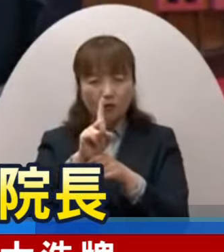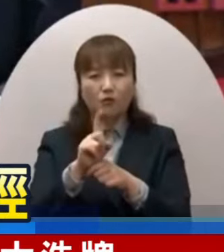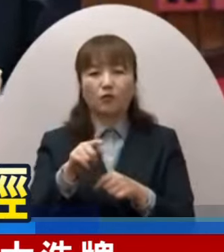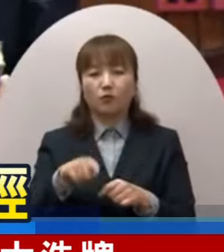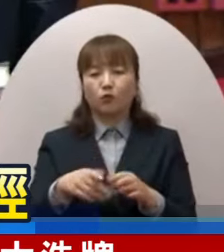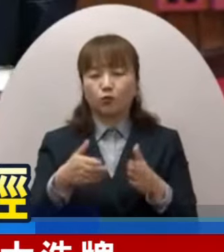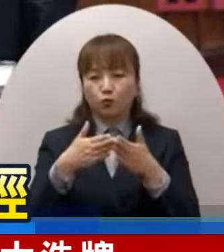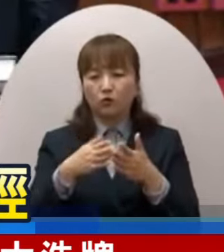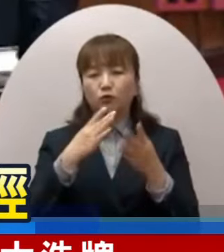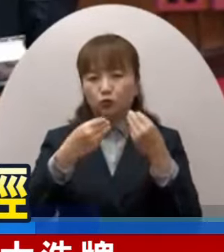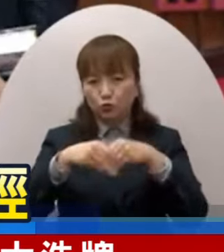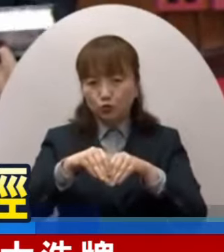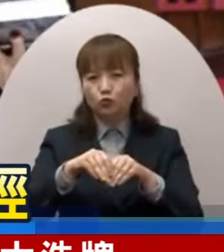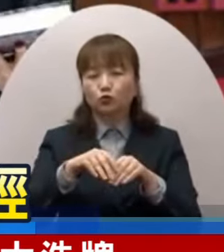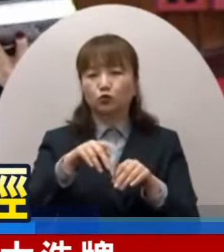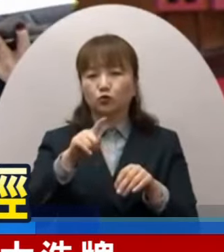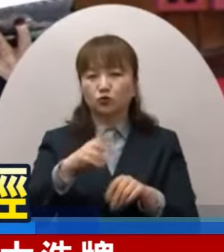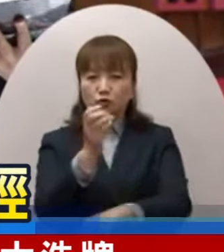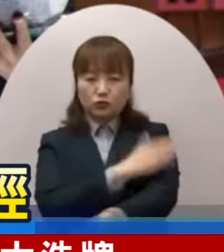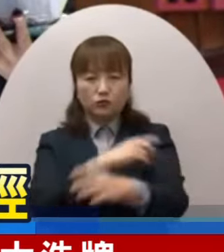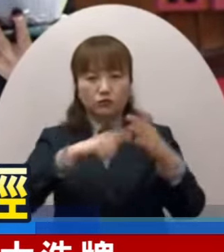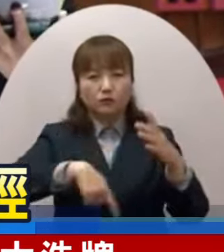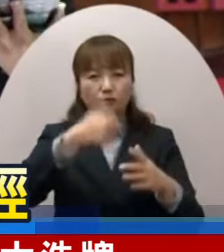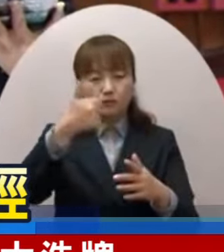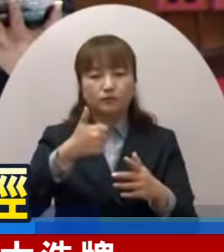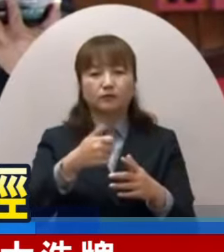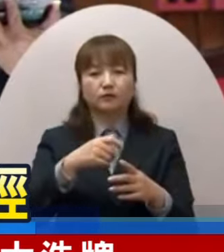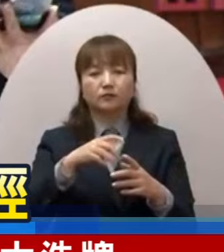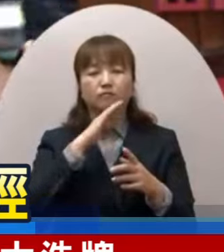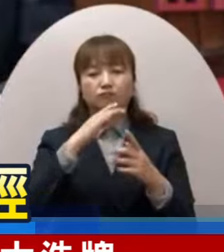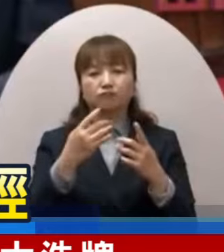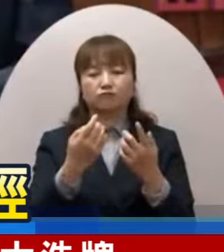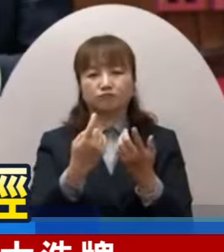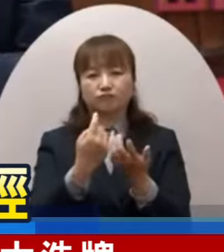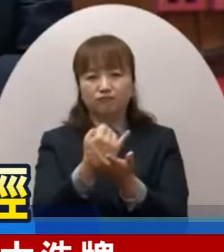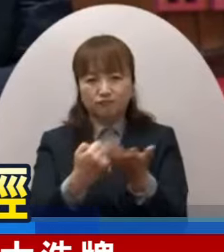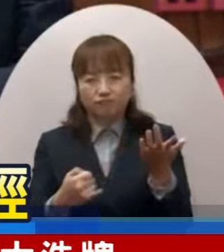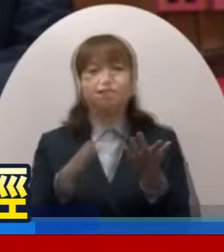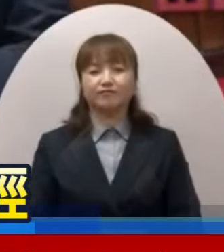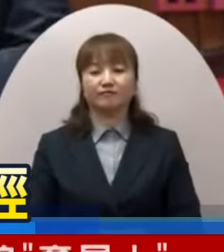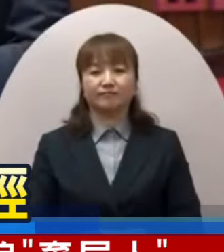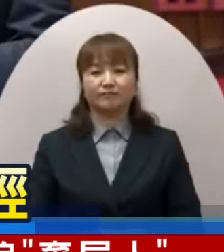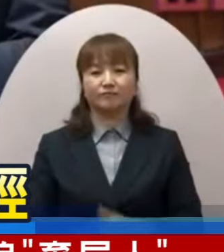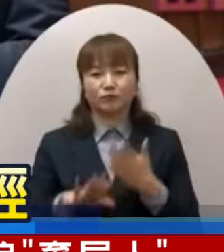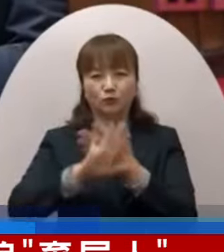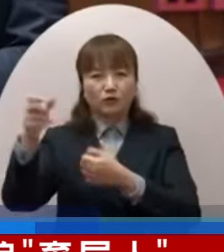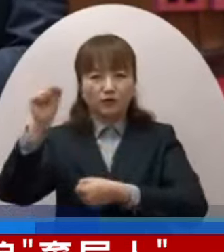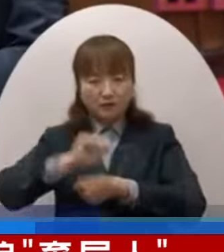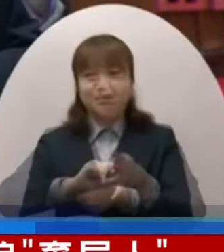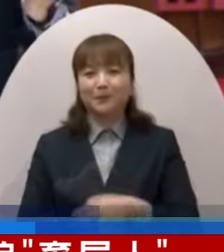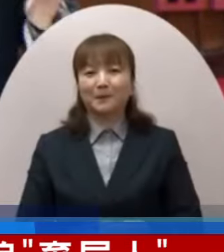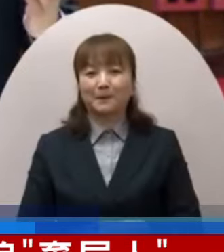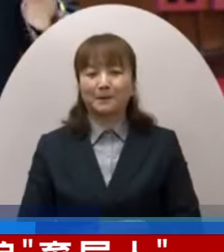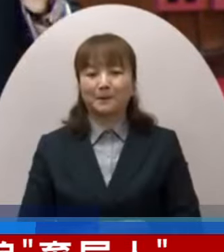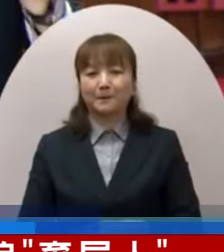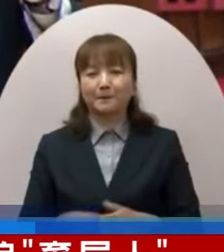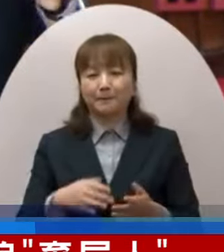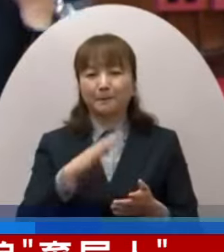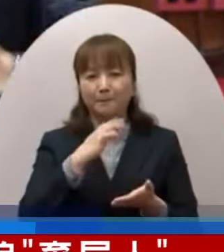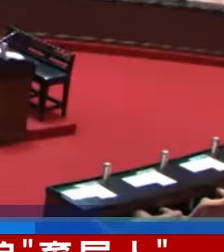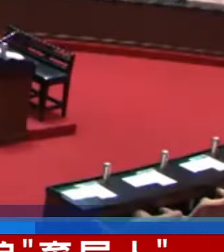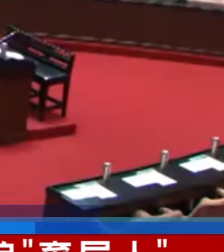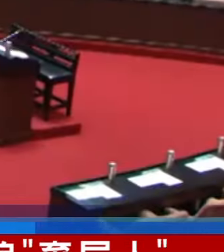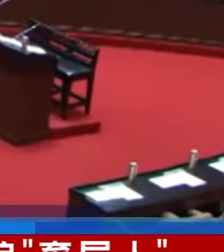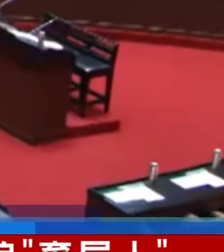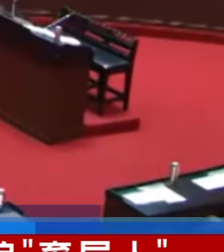要送给陈院长一份离别的礼物，一本圣经，外加四个字：珍重，再